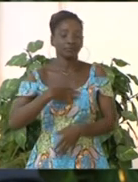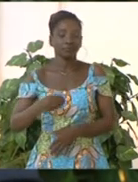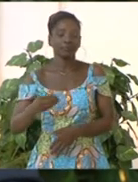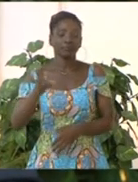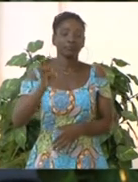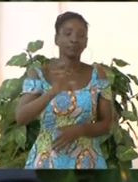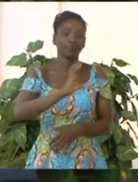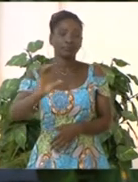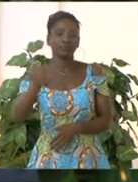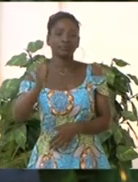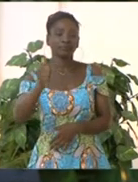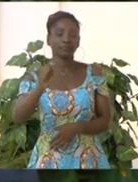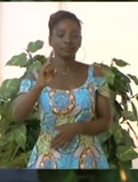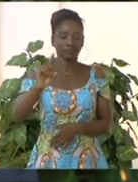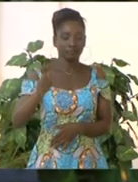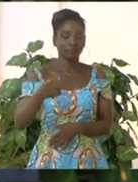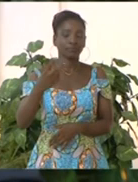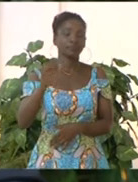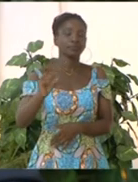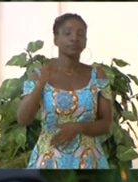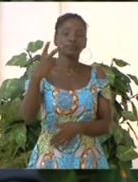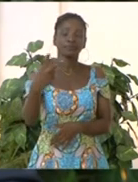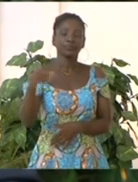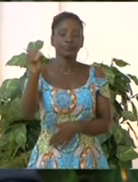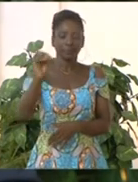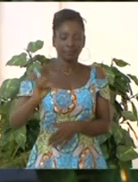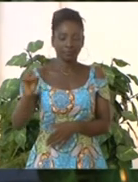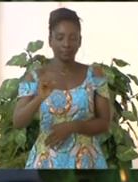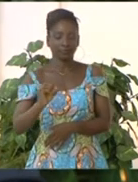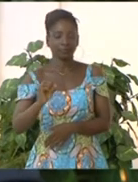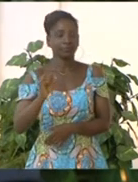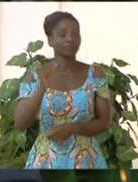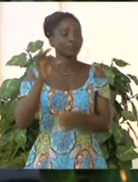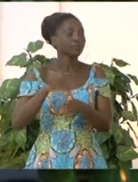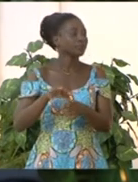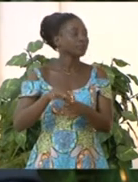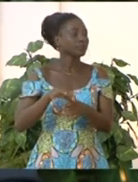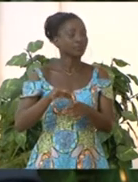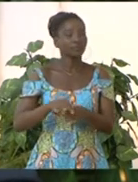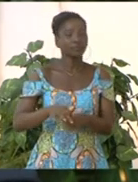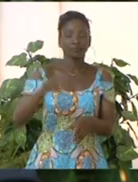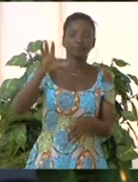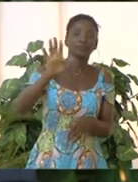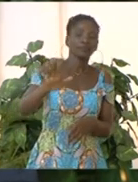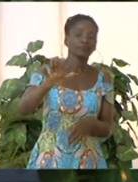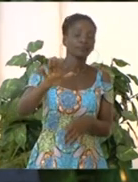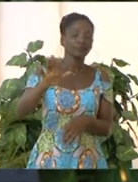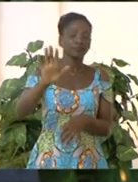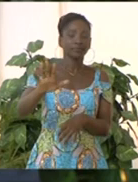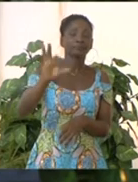1,02 % suffrages exprimés c'est quand 9954